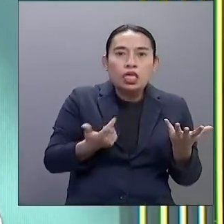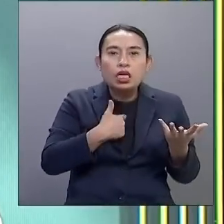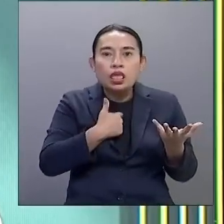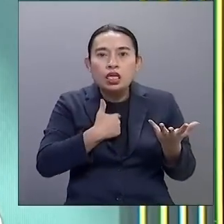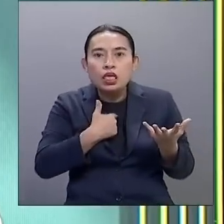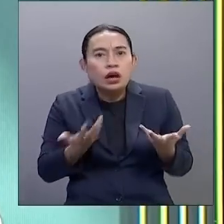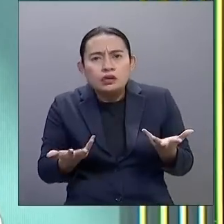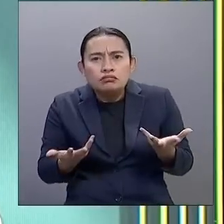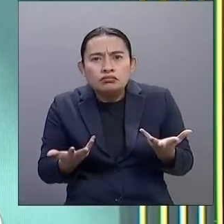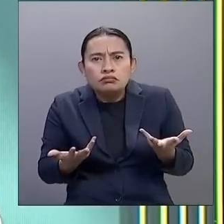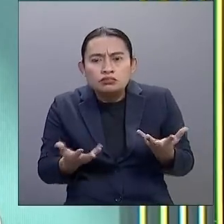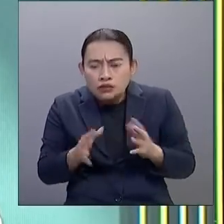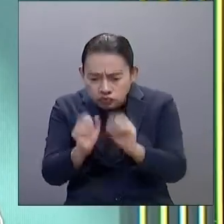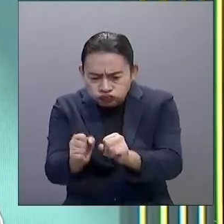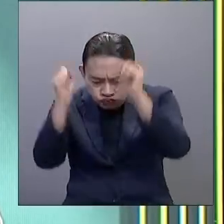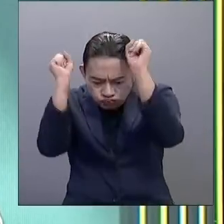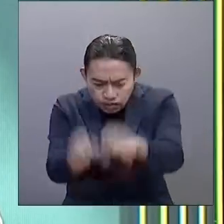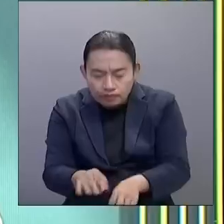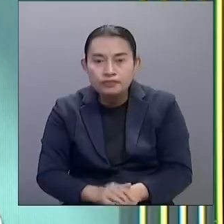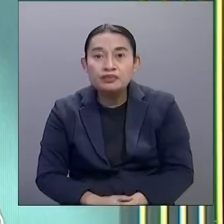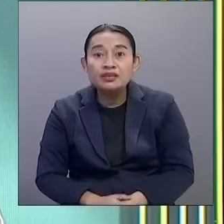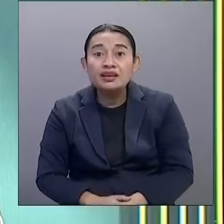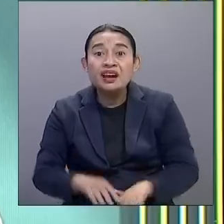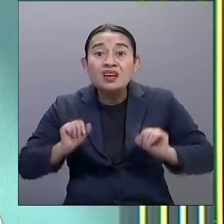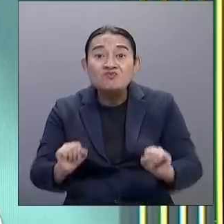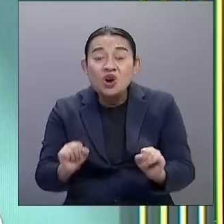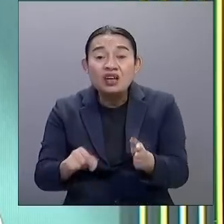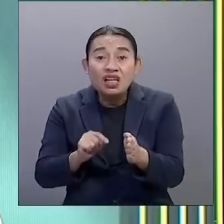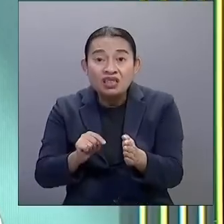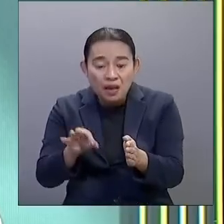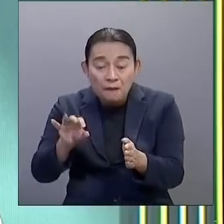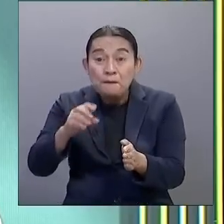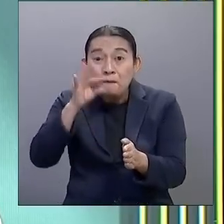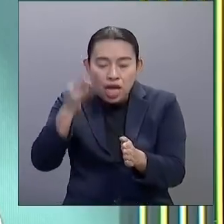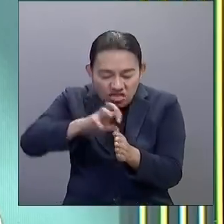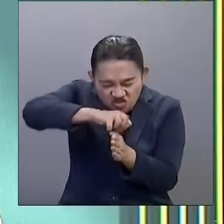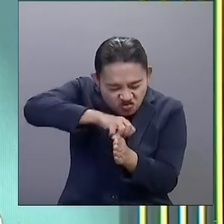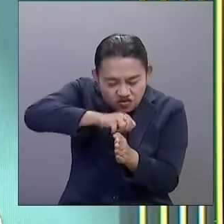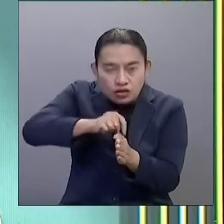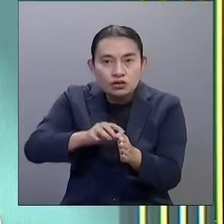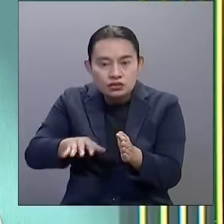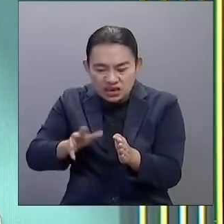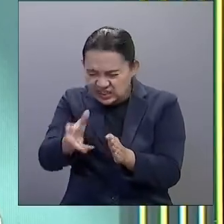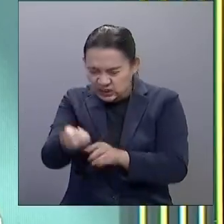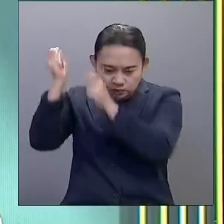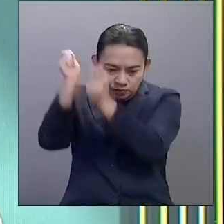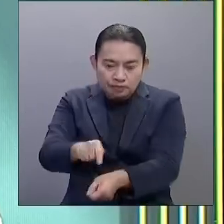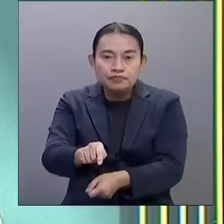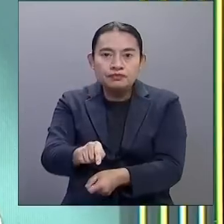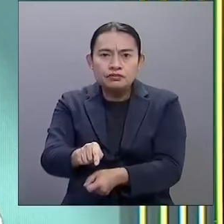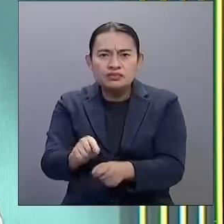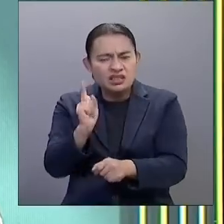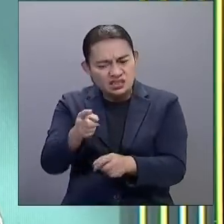จะกัดคุณแล้วคุณไปจับแมวหรือแมวกำลังจะกัดเบาะรถคุณครับคุณเลยไปจับแมวออกมาฟาดนะฮะซึ่งจริงๆมันไม่จำเป็นต้องฟาดก็ได